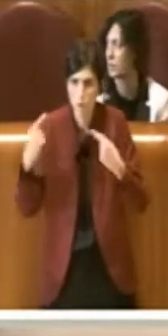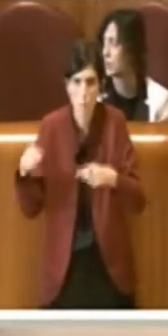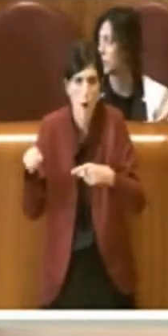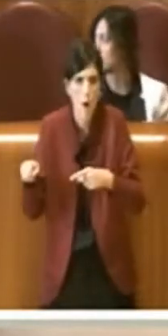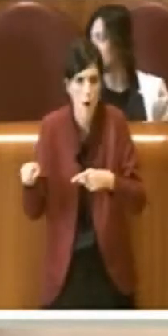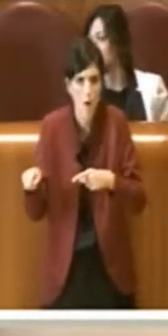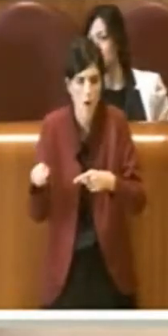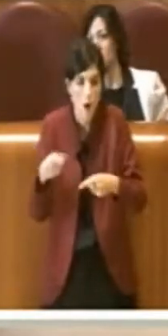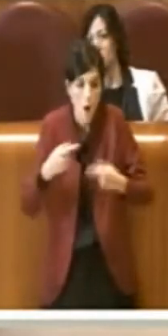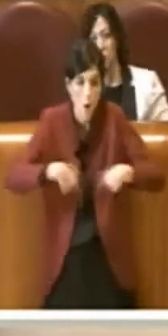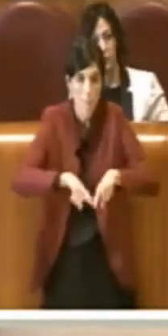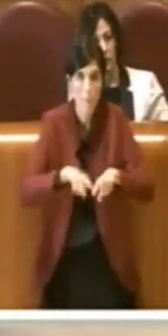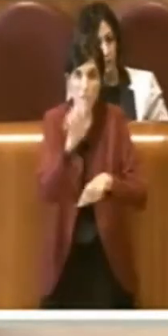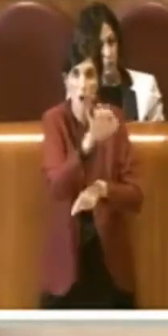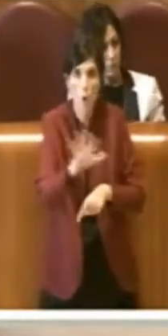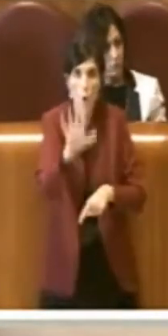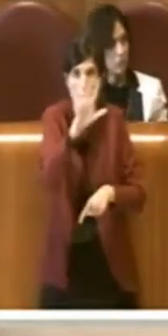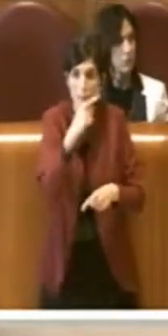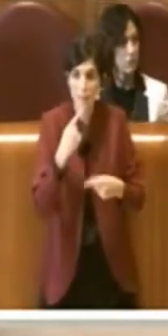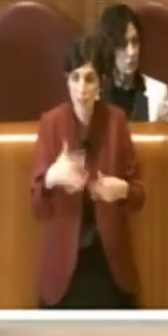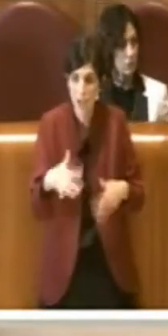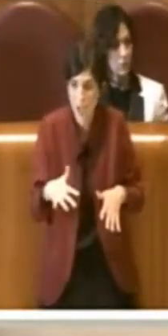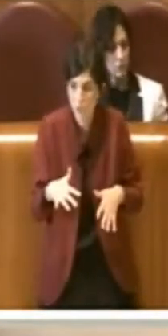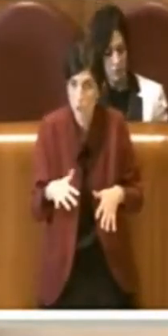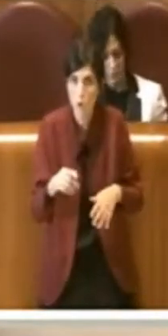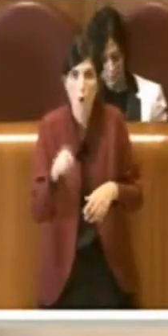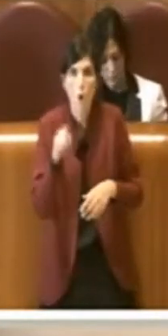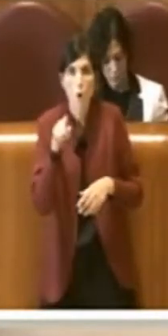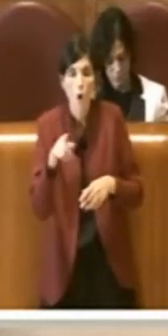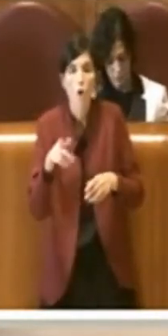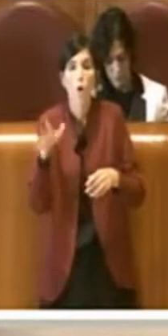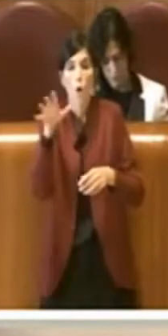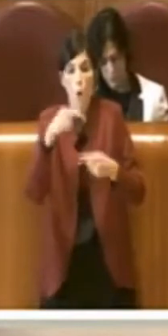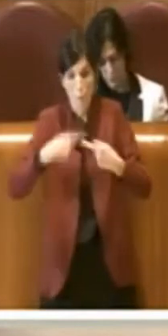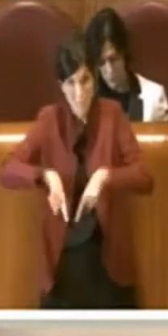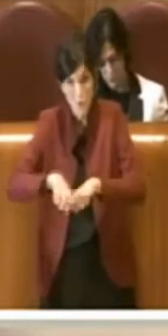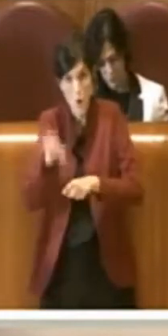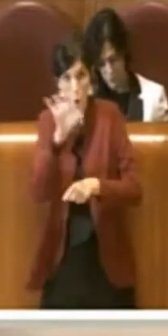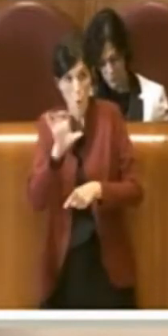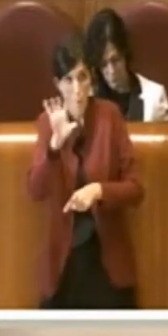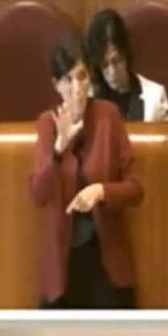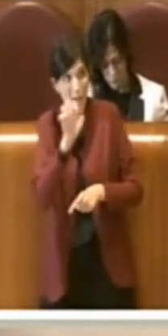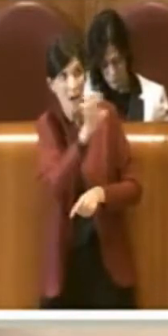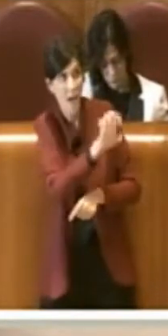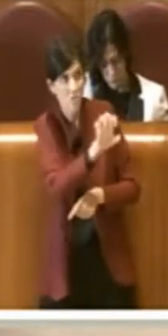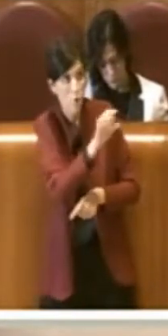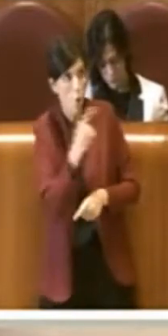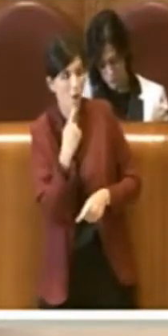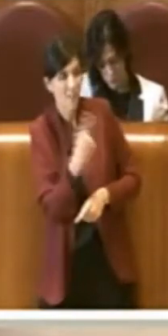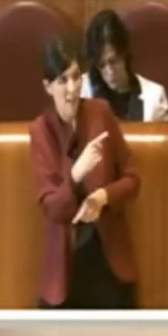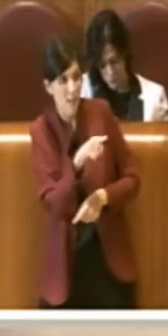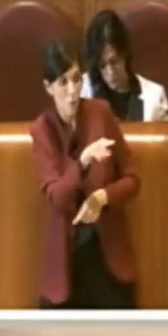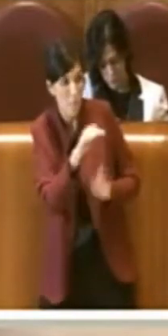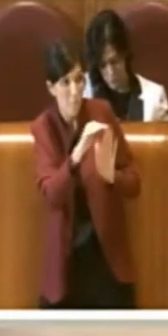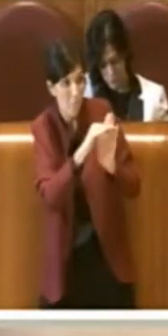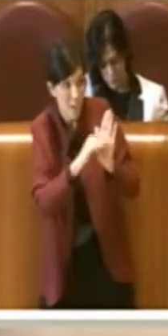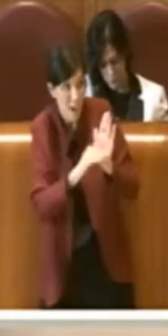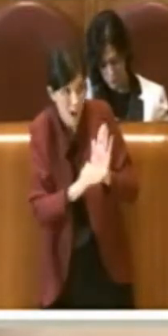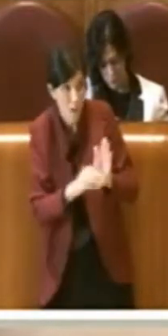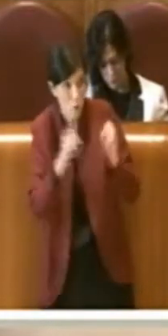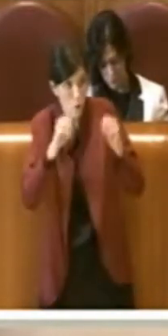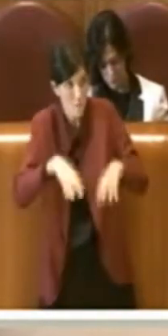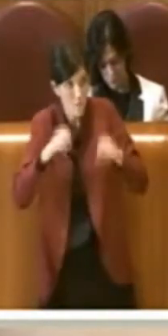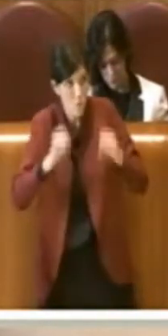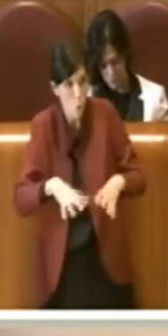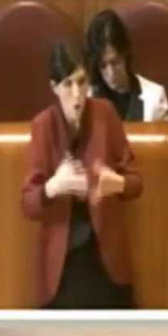Commissione europea che lo dice, dice alla Regione: cara Regione, guarda che il tuo piano rifiuti non è attuato. Allora